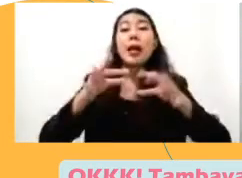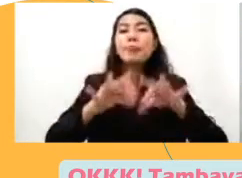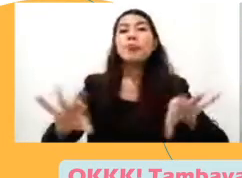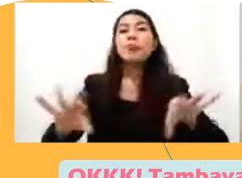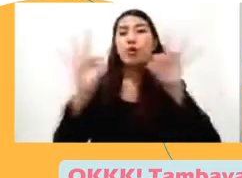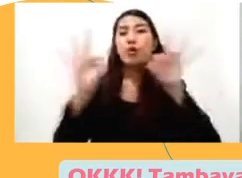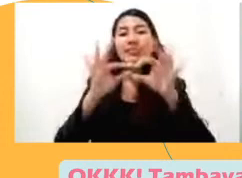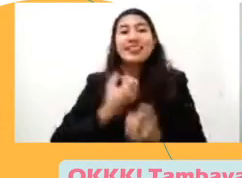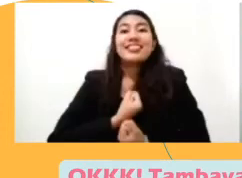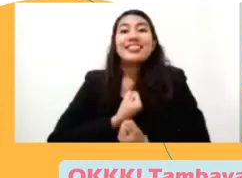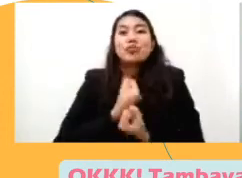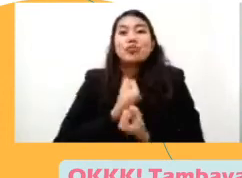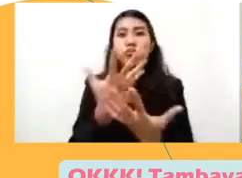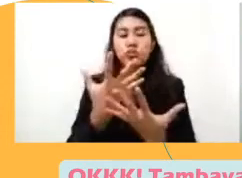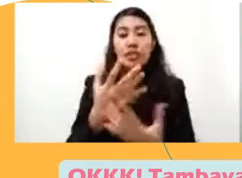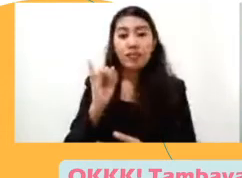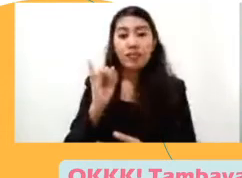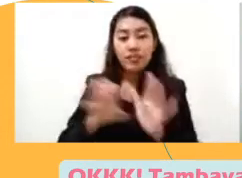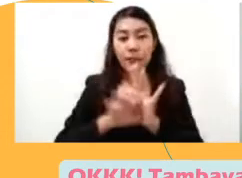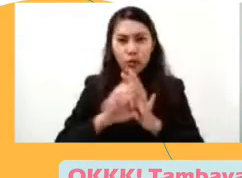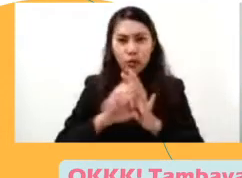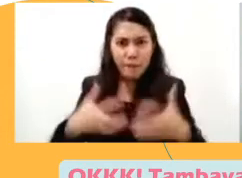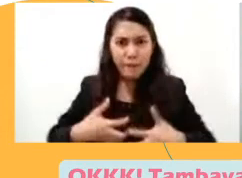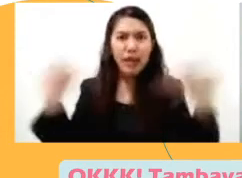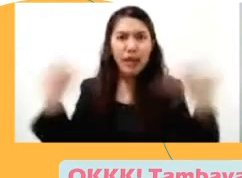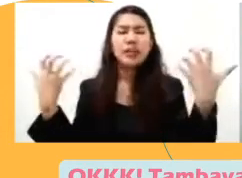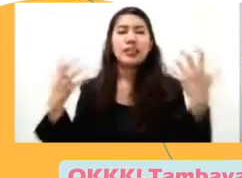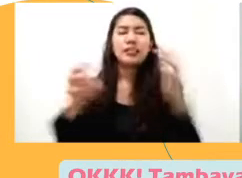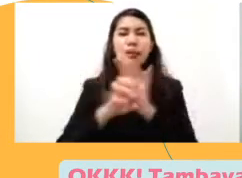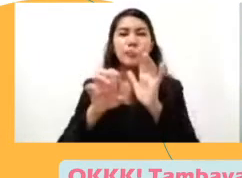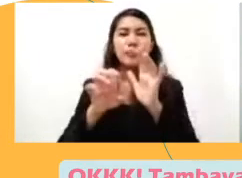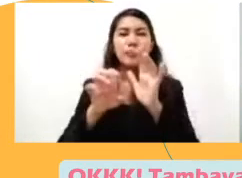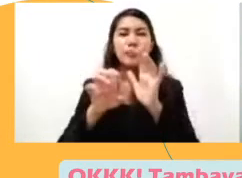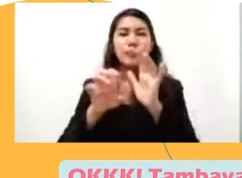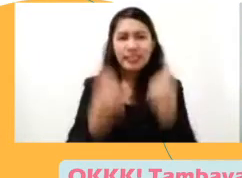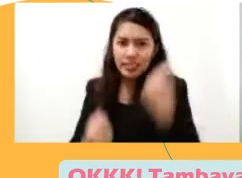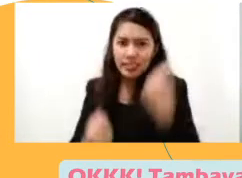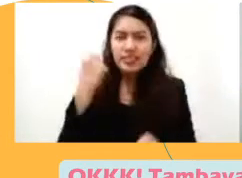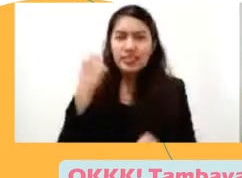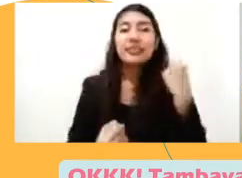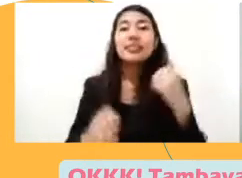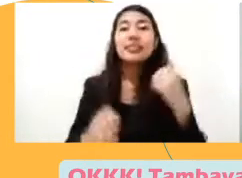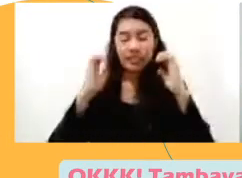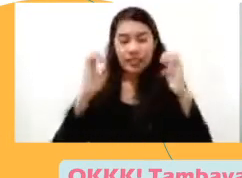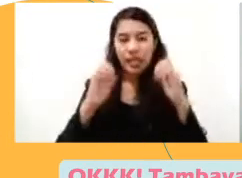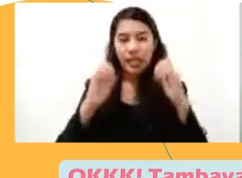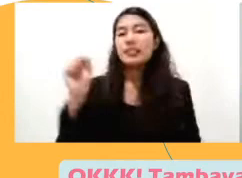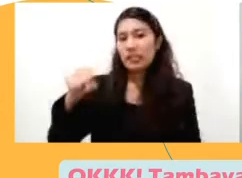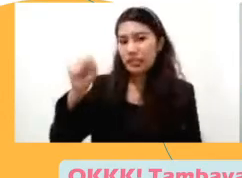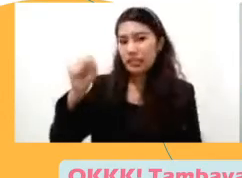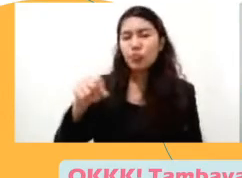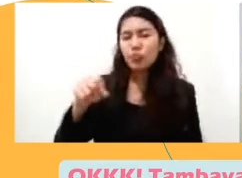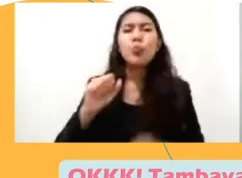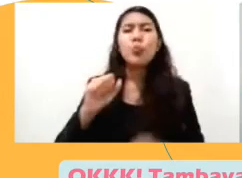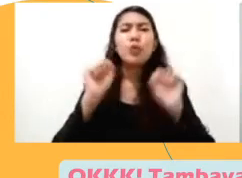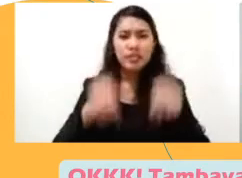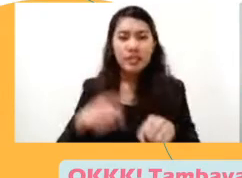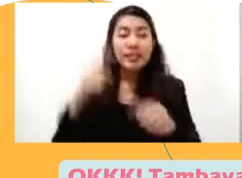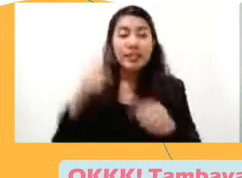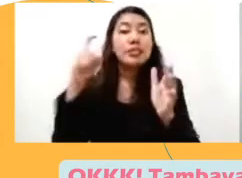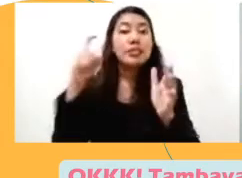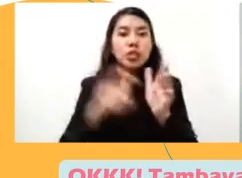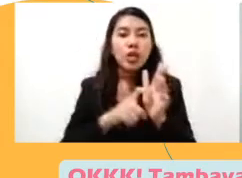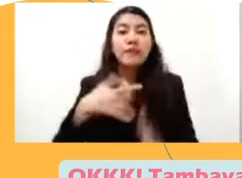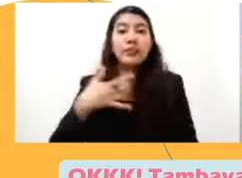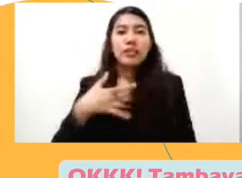gusto mong mag-alit, sige, mag-alit. Sige. Takbo, jogging, exercise. I-acknowledge ang nararamdaman. Yeah, o kaya ibahagi